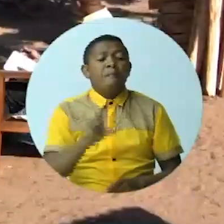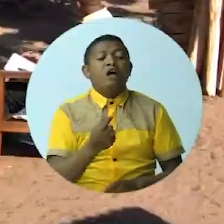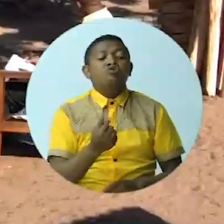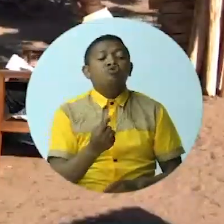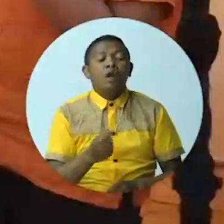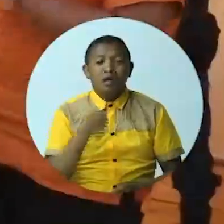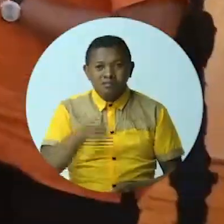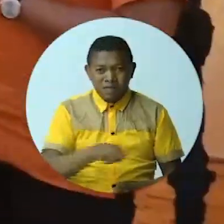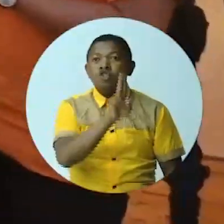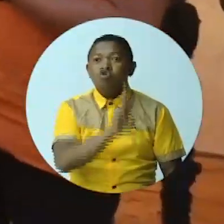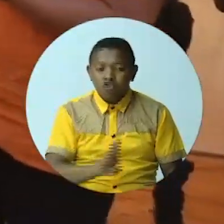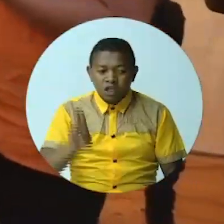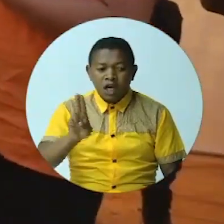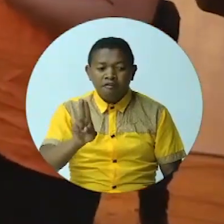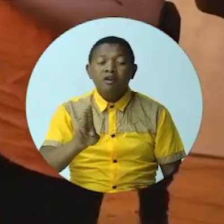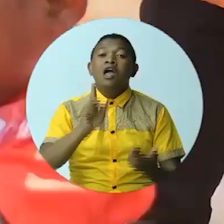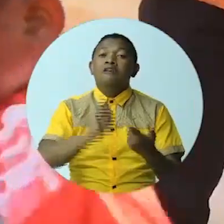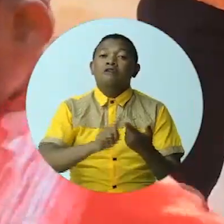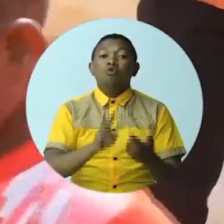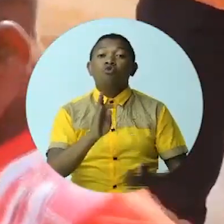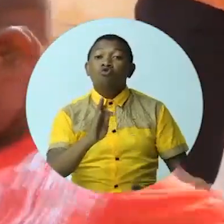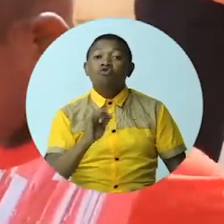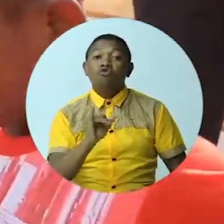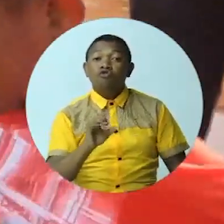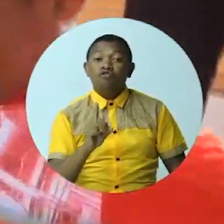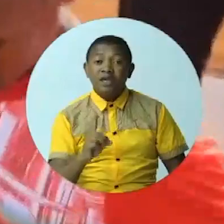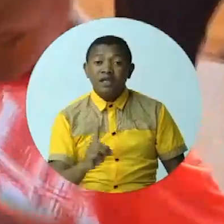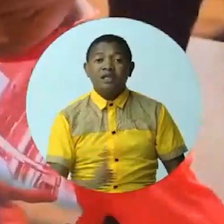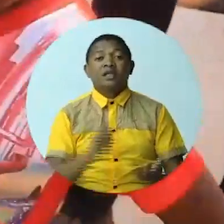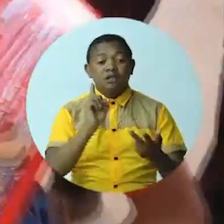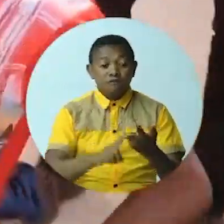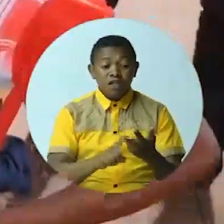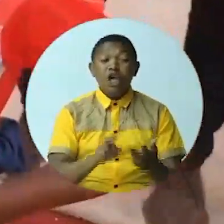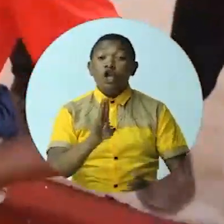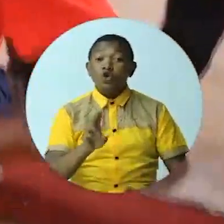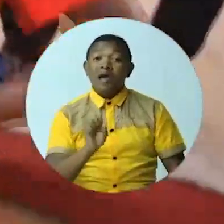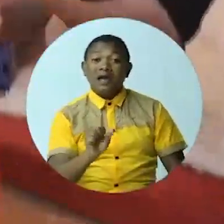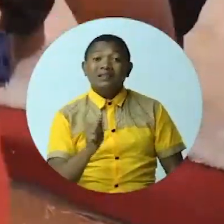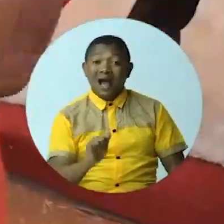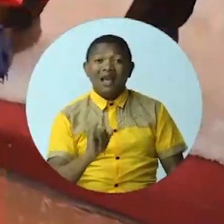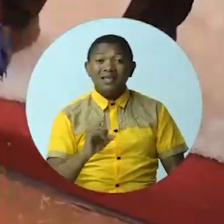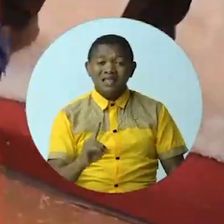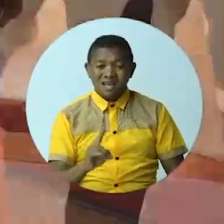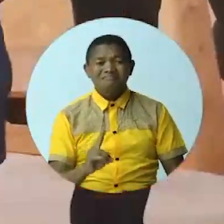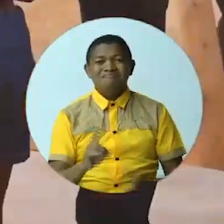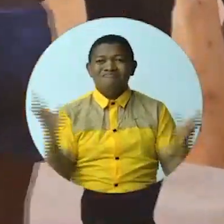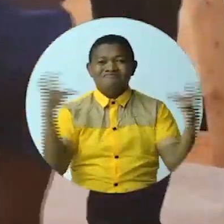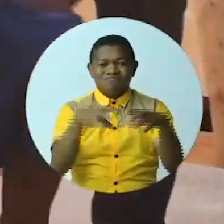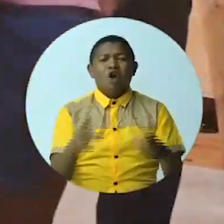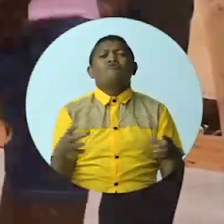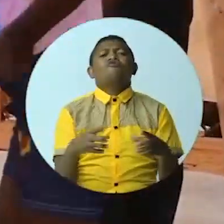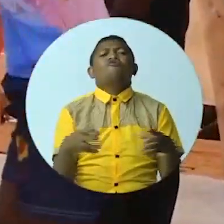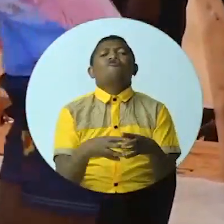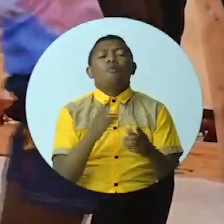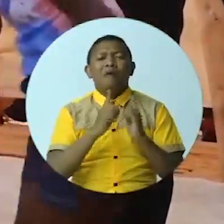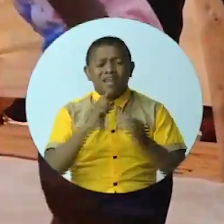USAID inona ny vaaolana maharitra hoetisika atyatsimo fanamby zany no apetraka fa